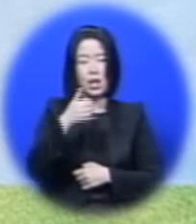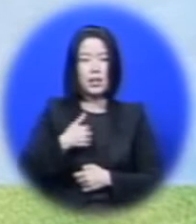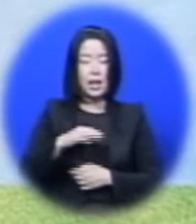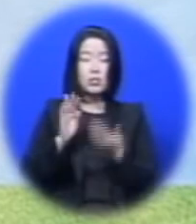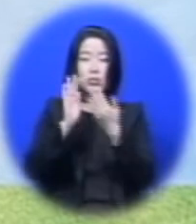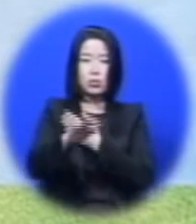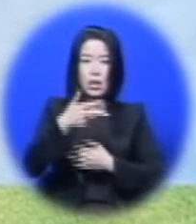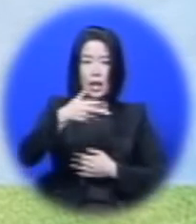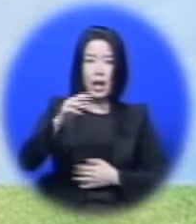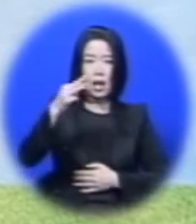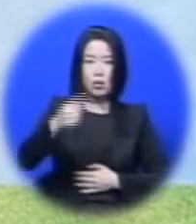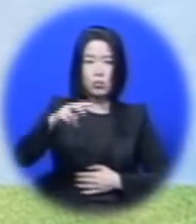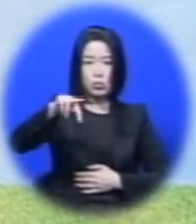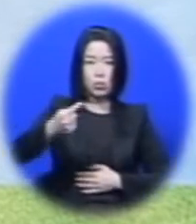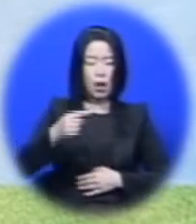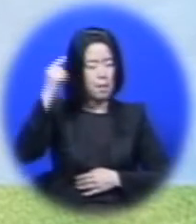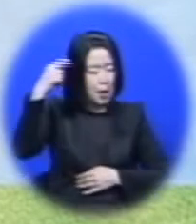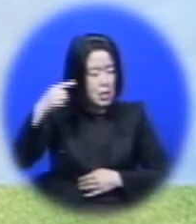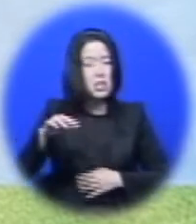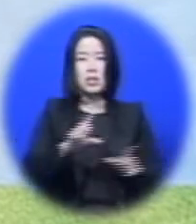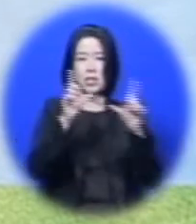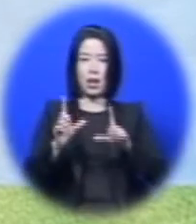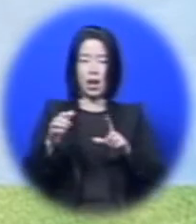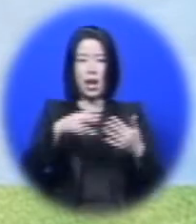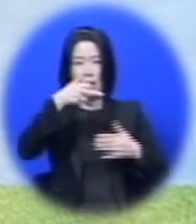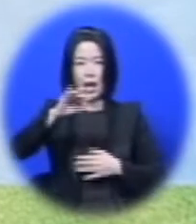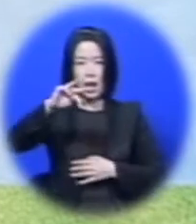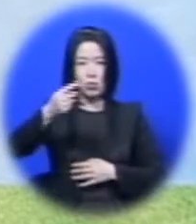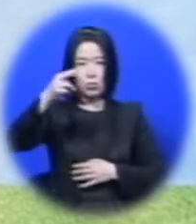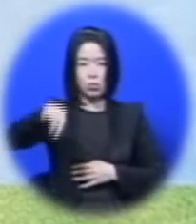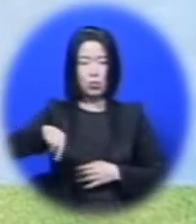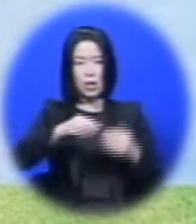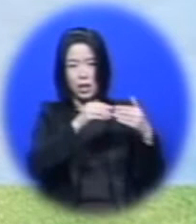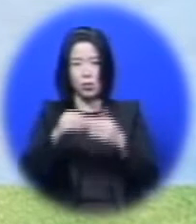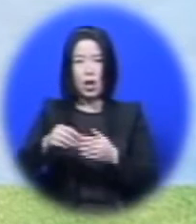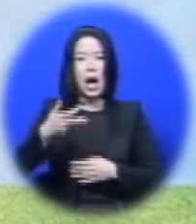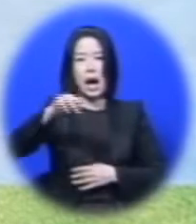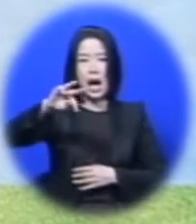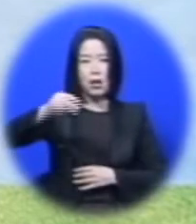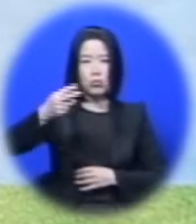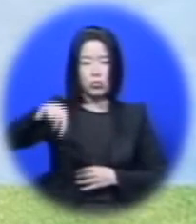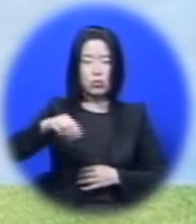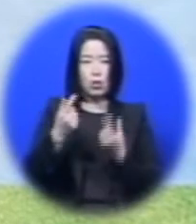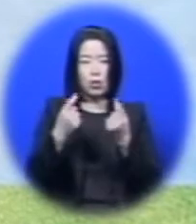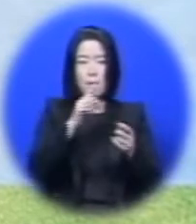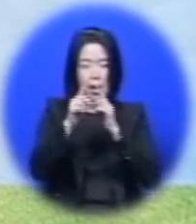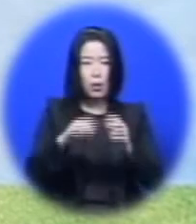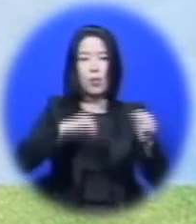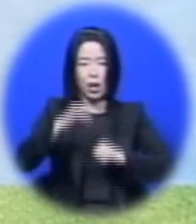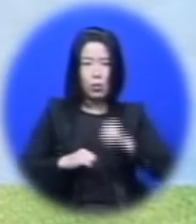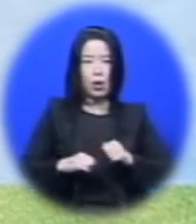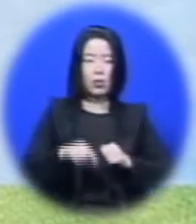이후 카루소에게 미쳐 살았다. 카루소가 나를 끌고 갔다. 카루소처럼 말하고 카루소처럼 행동하고